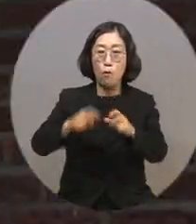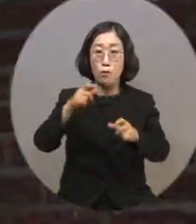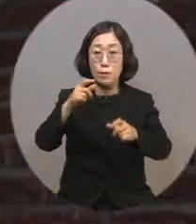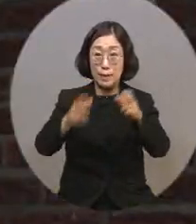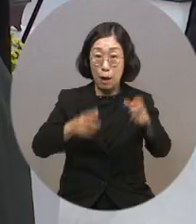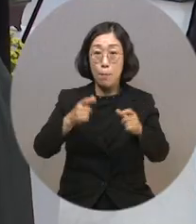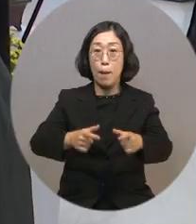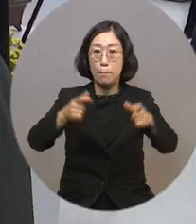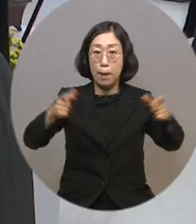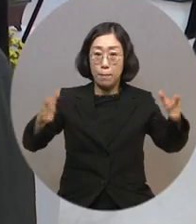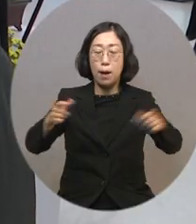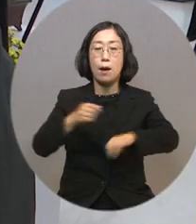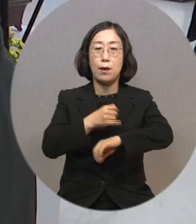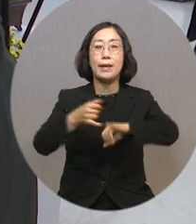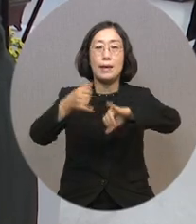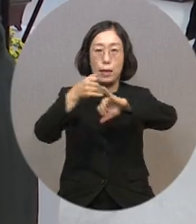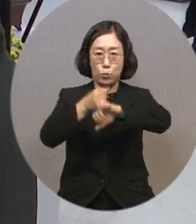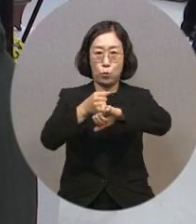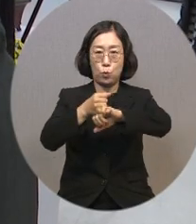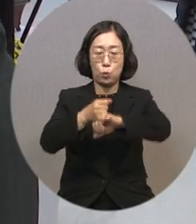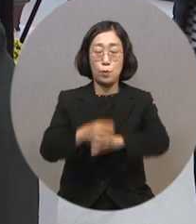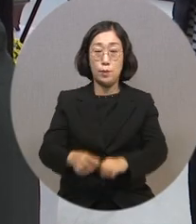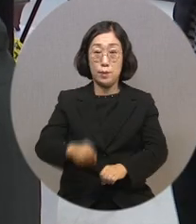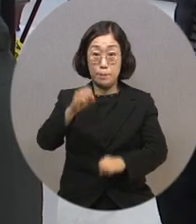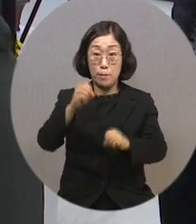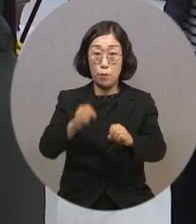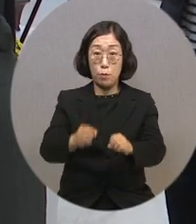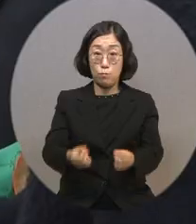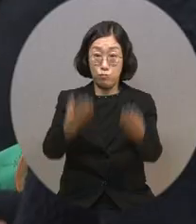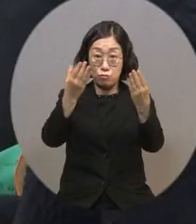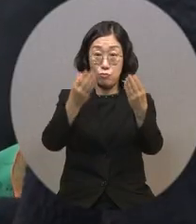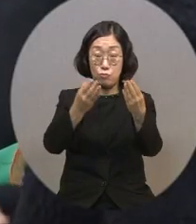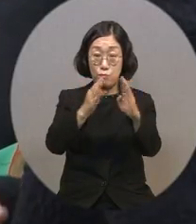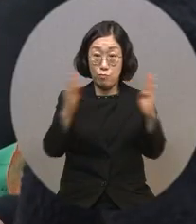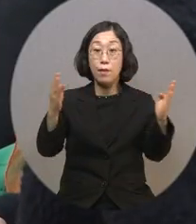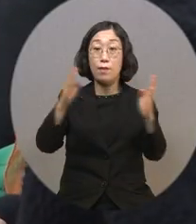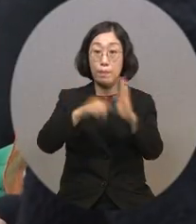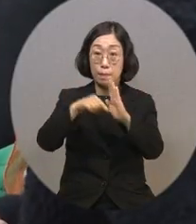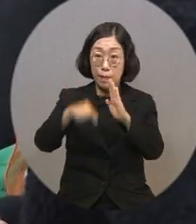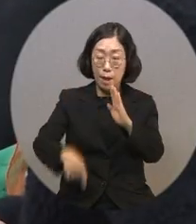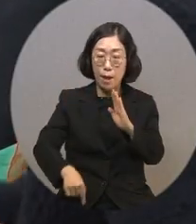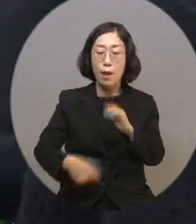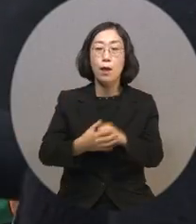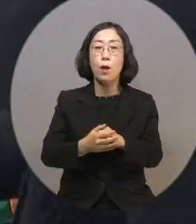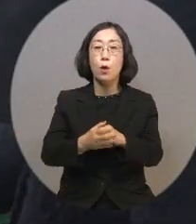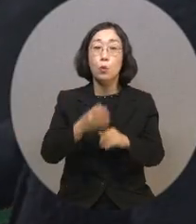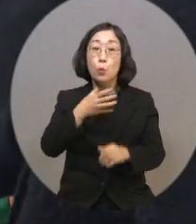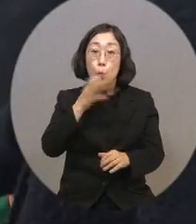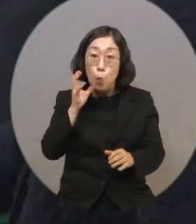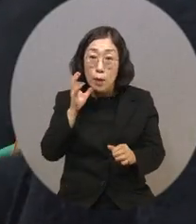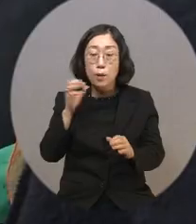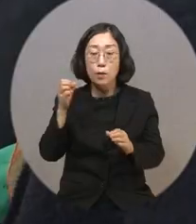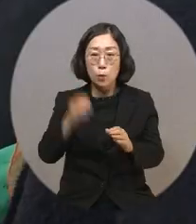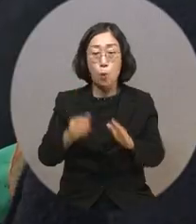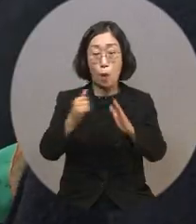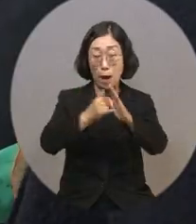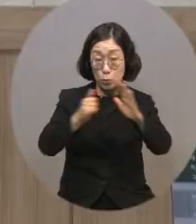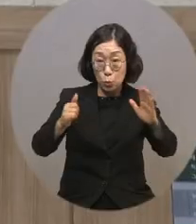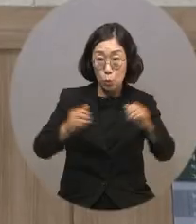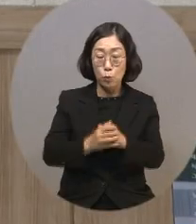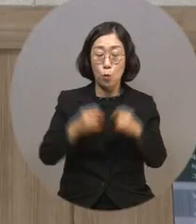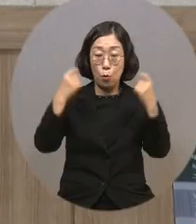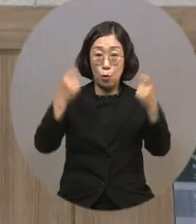말했습니다. 개막식에서는 전시회 사진에 선정된 어르신들과 가족, 지역 주민 및 보성을